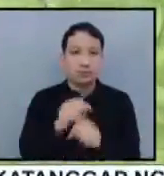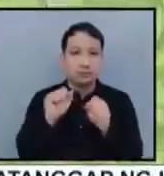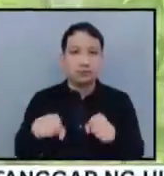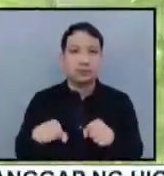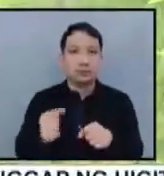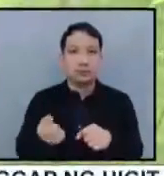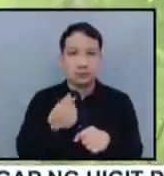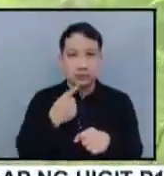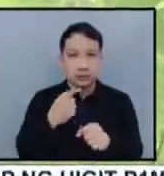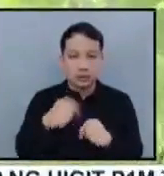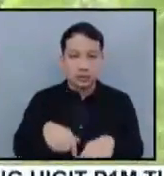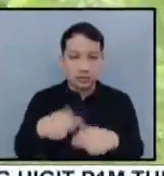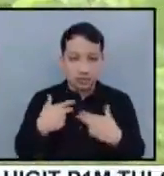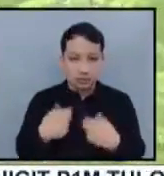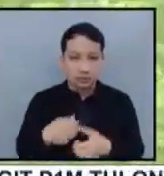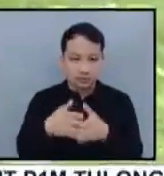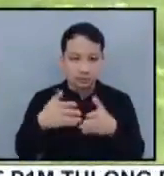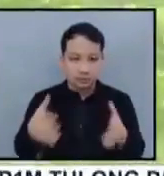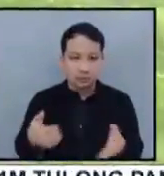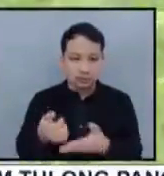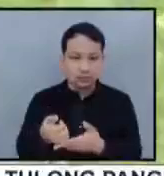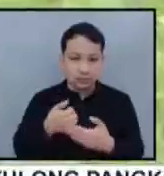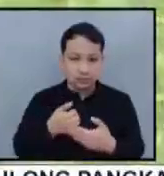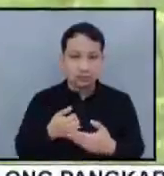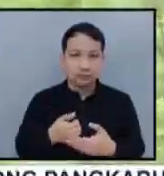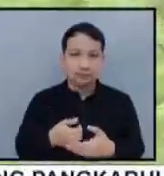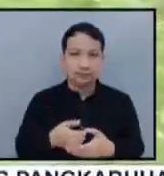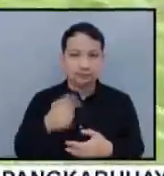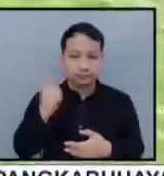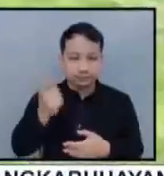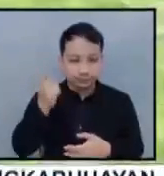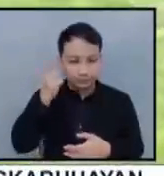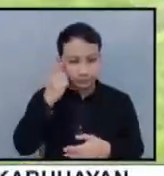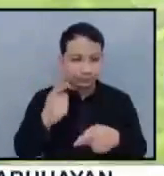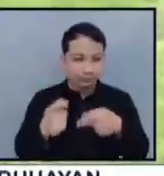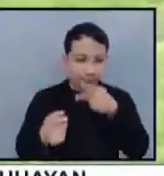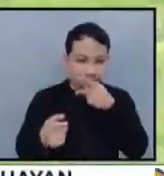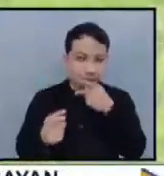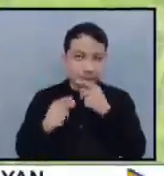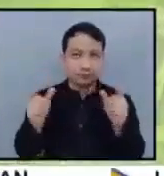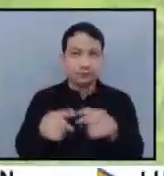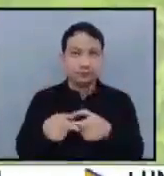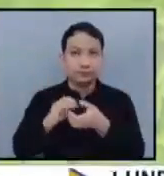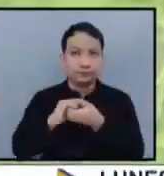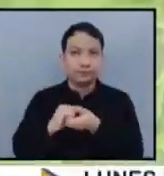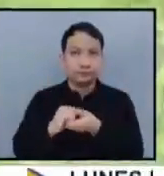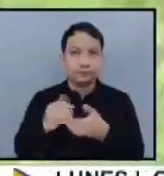ating kalusugan. Sa tulong ng pamahalaan at pribadong sektor, mas nailalapit sa bawat